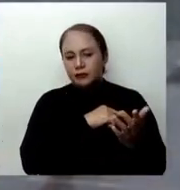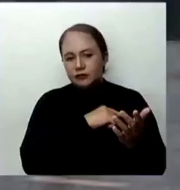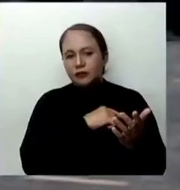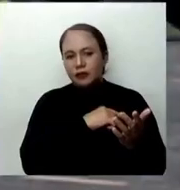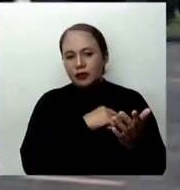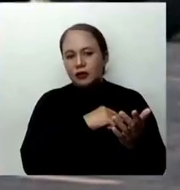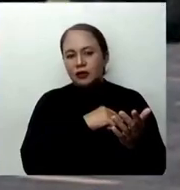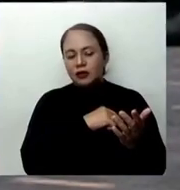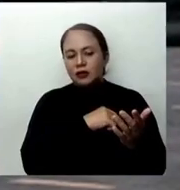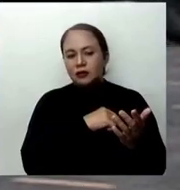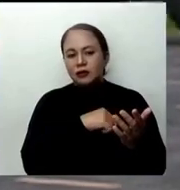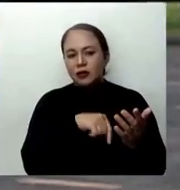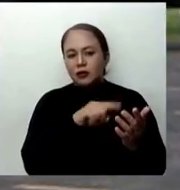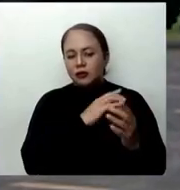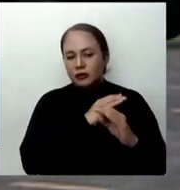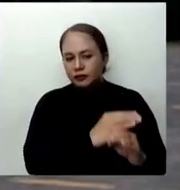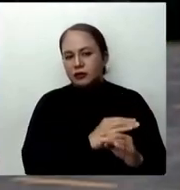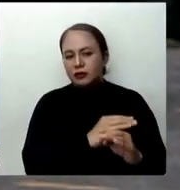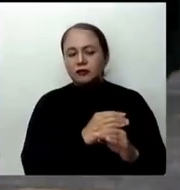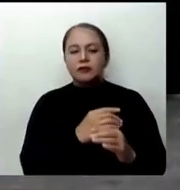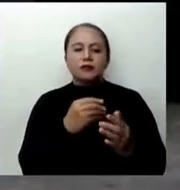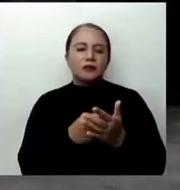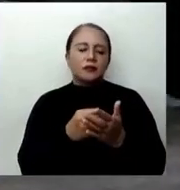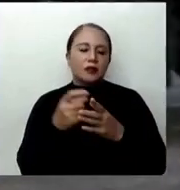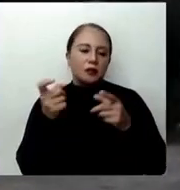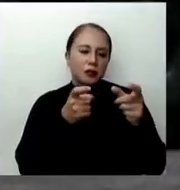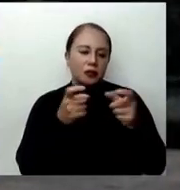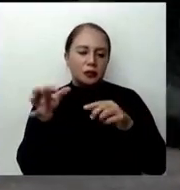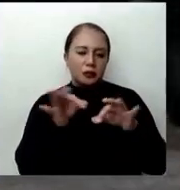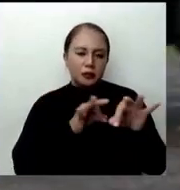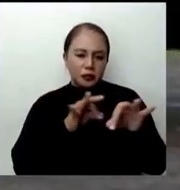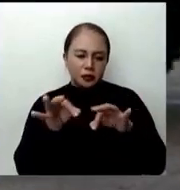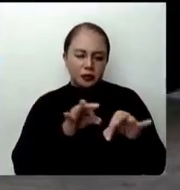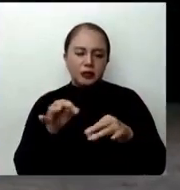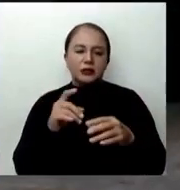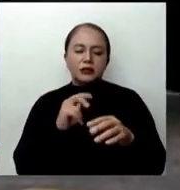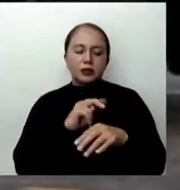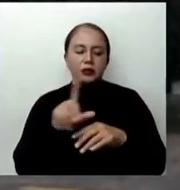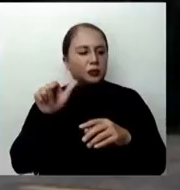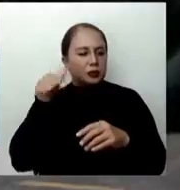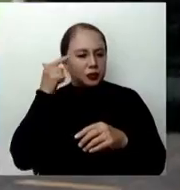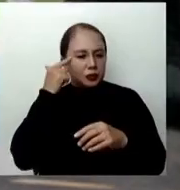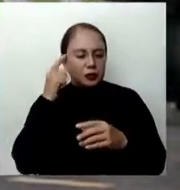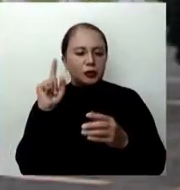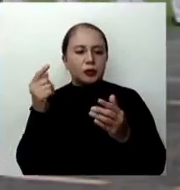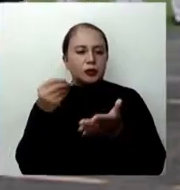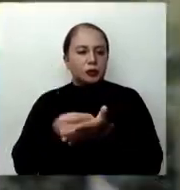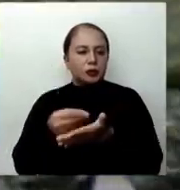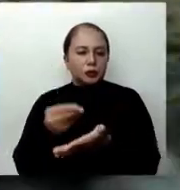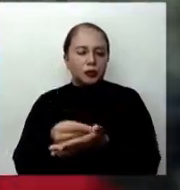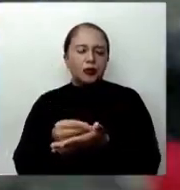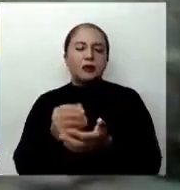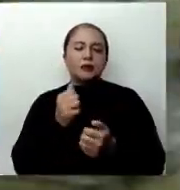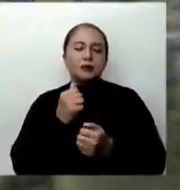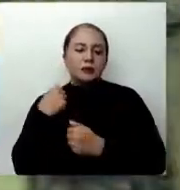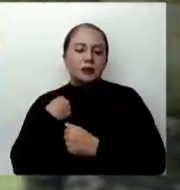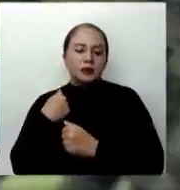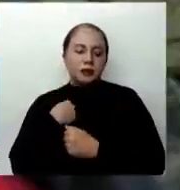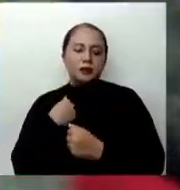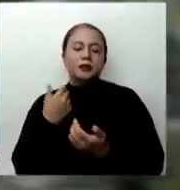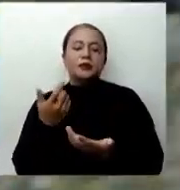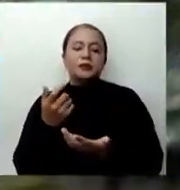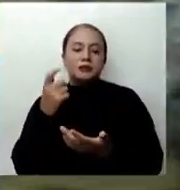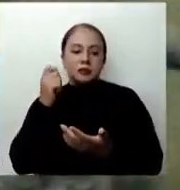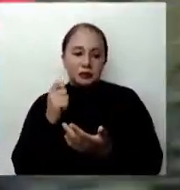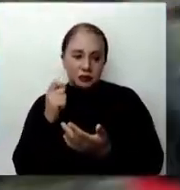defense. Finance managers earlier explained that the national government solely funds the pension of military and uniformed personnel because